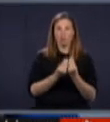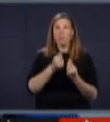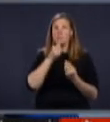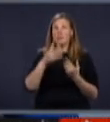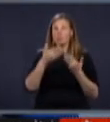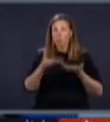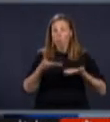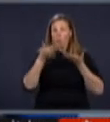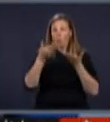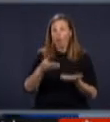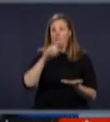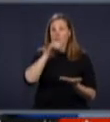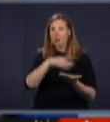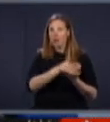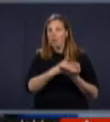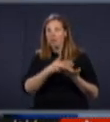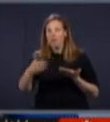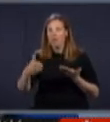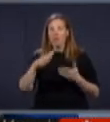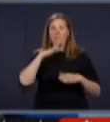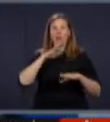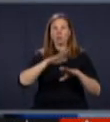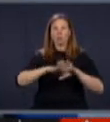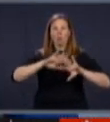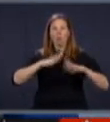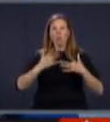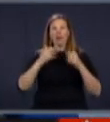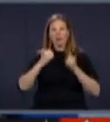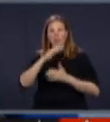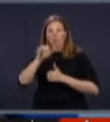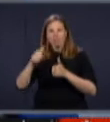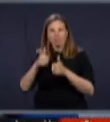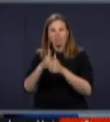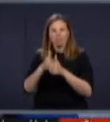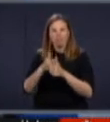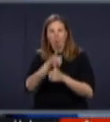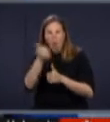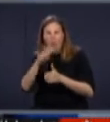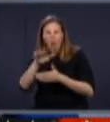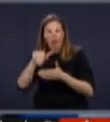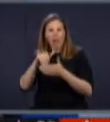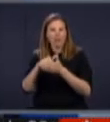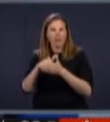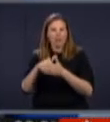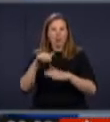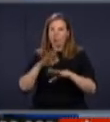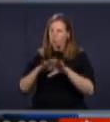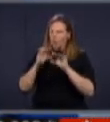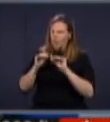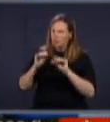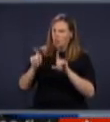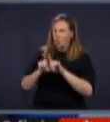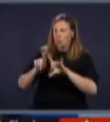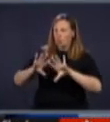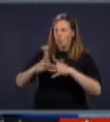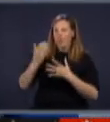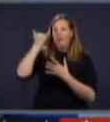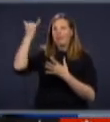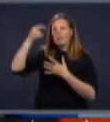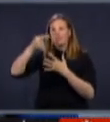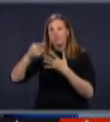peu pour justement trouver des alternatives à ça, même au niveau de l'éducation, là, des alternatives